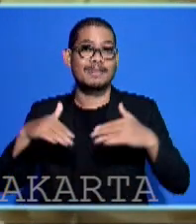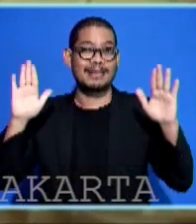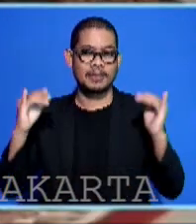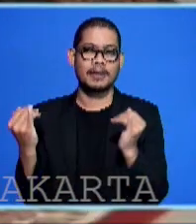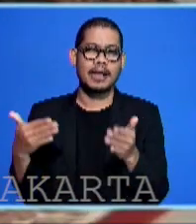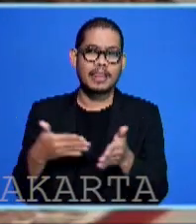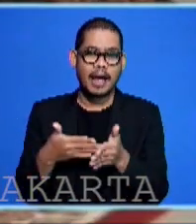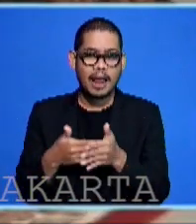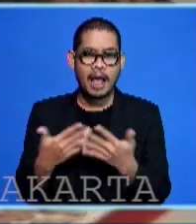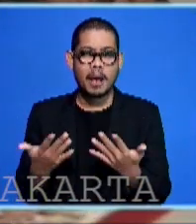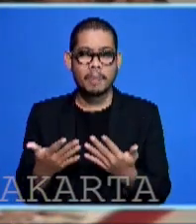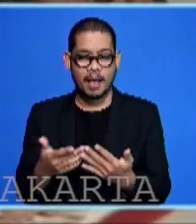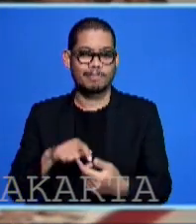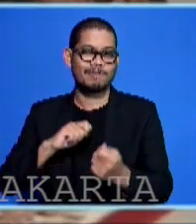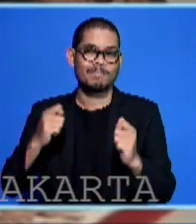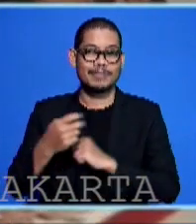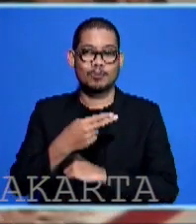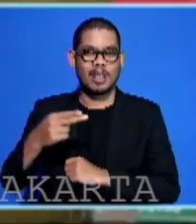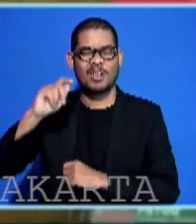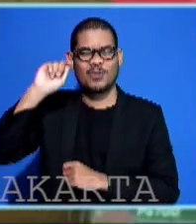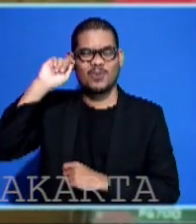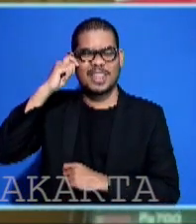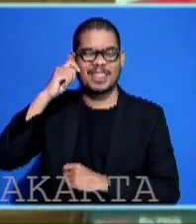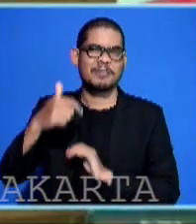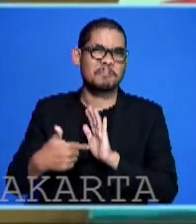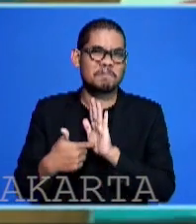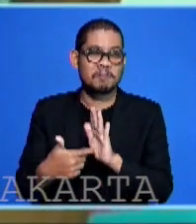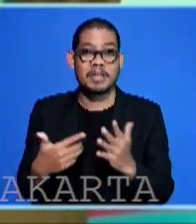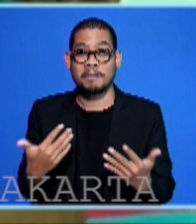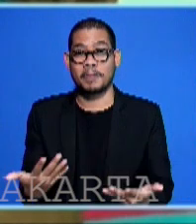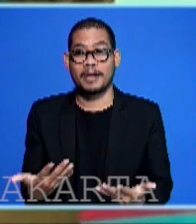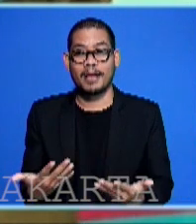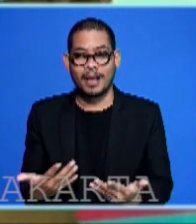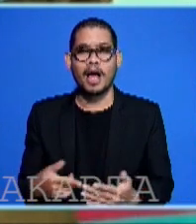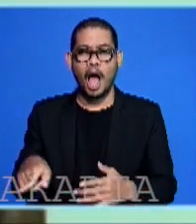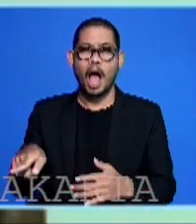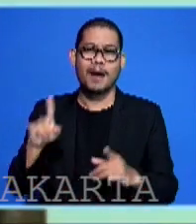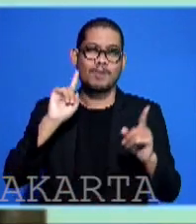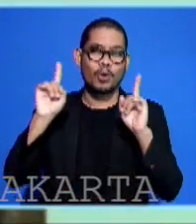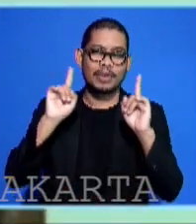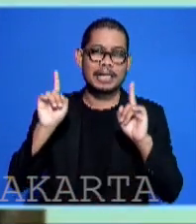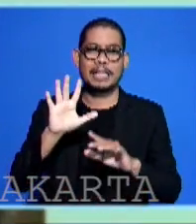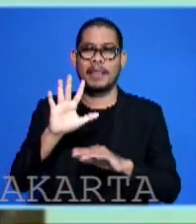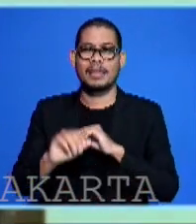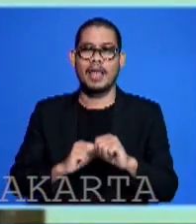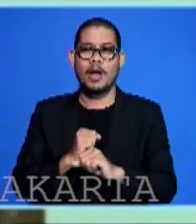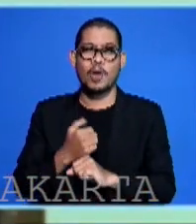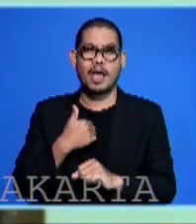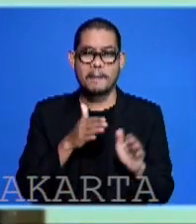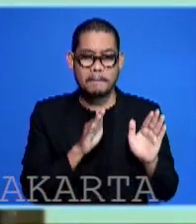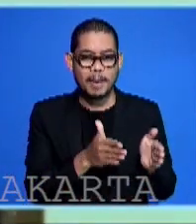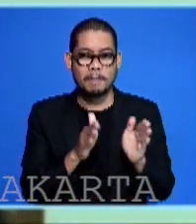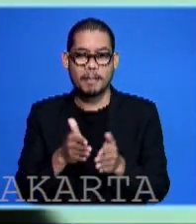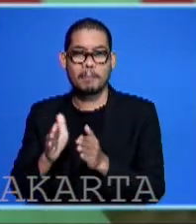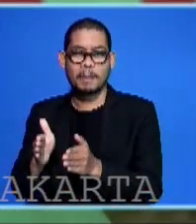indonesiaup kompleksnya tontonkan dalam kontestasi politik 5 tahunan terdapat fragmen-fragmen yang dinilai